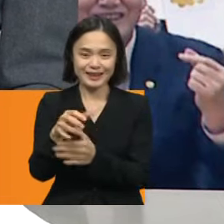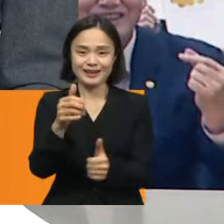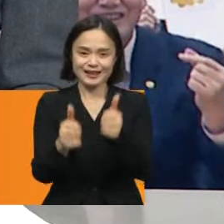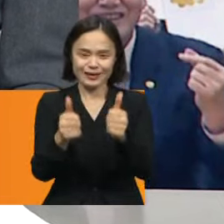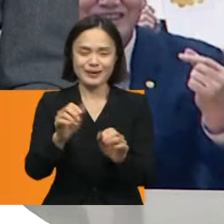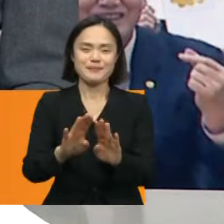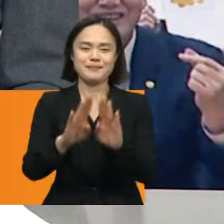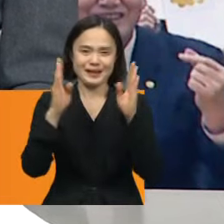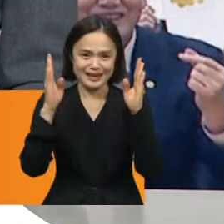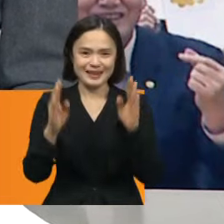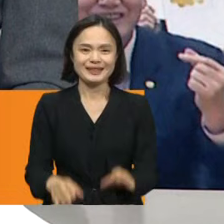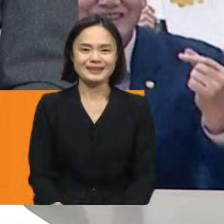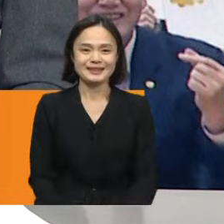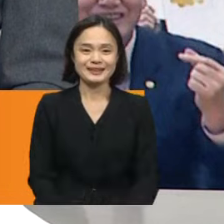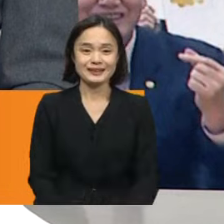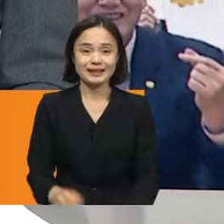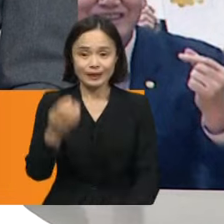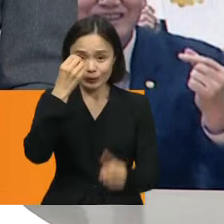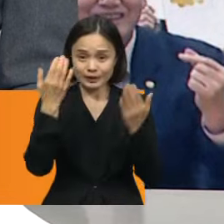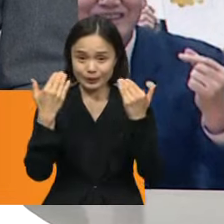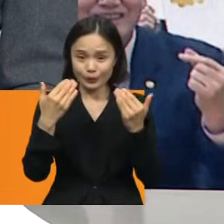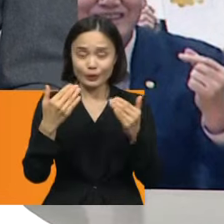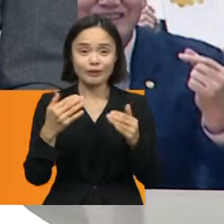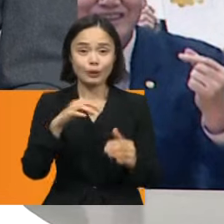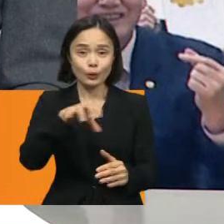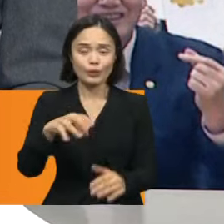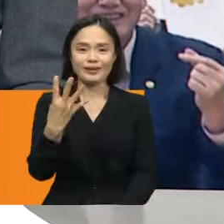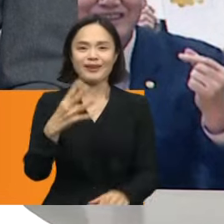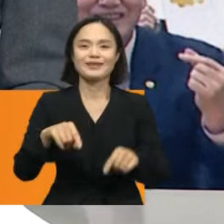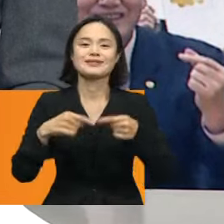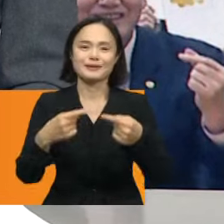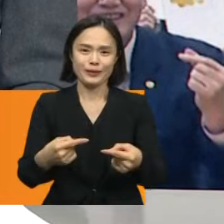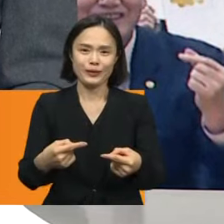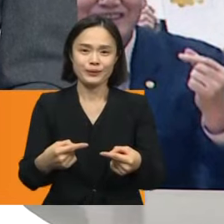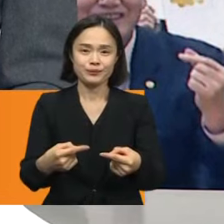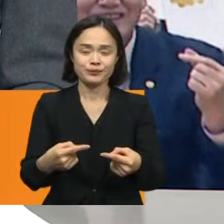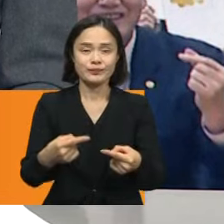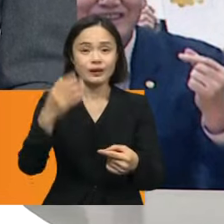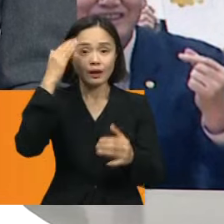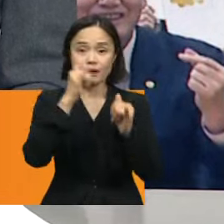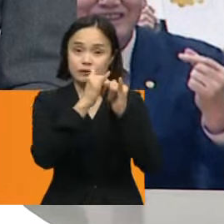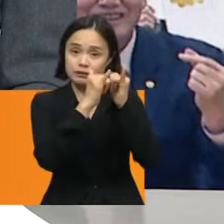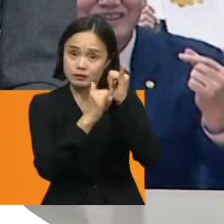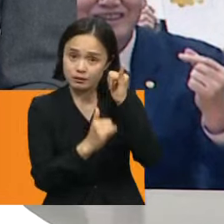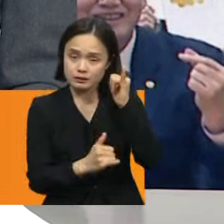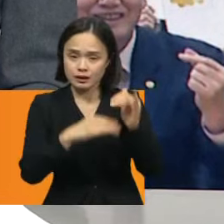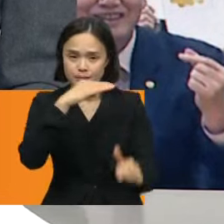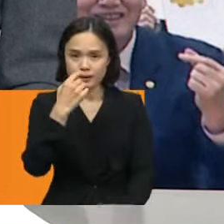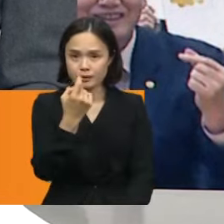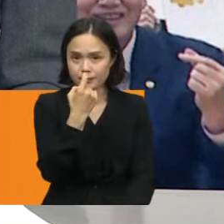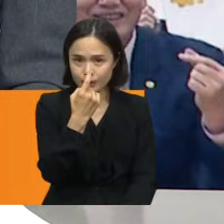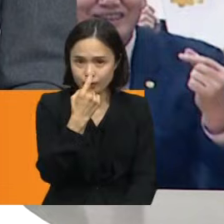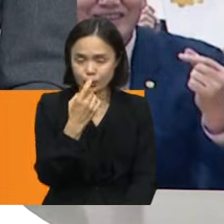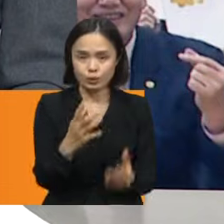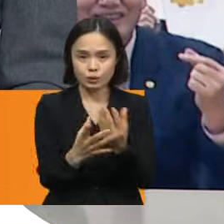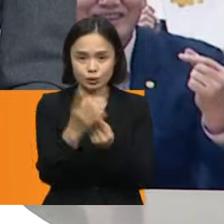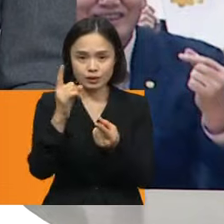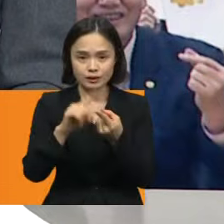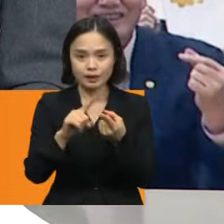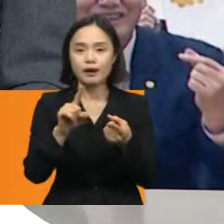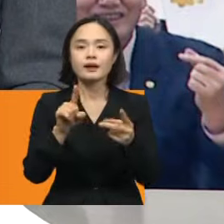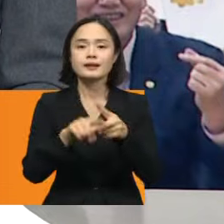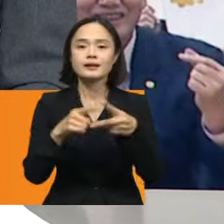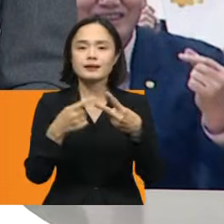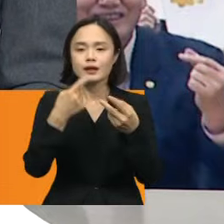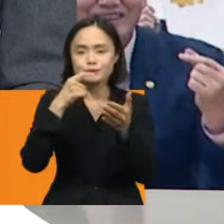대결을 펼쳤는데요. 분단국가인 대한민국의 역사를 바로 알고 통일에 대한 이해와 관심을 높이는 자리가 됐습니다.